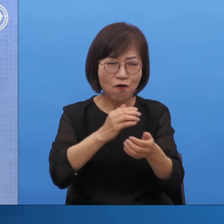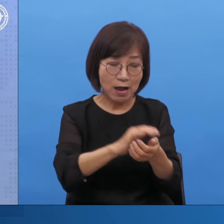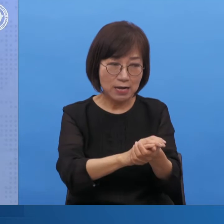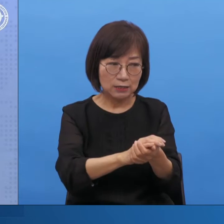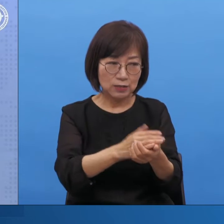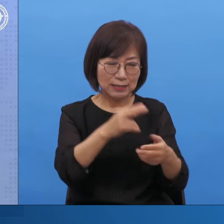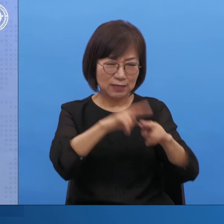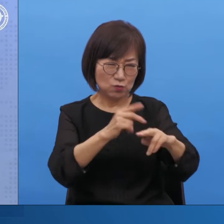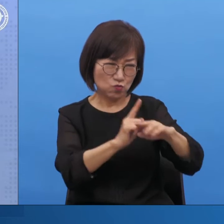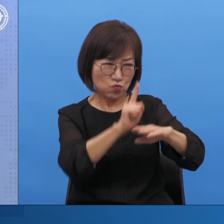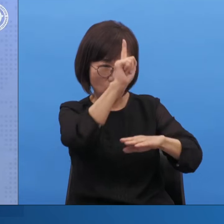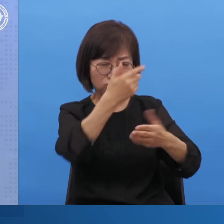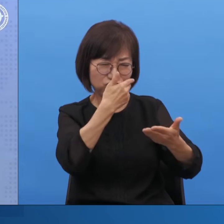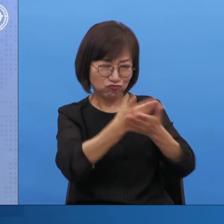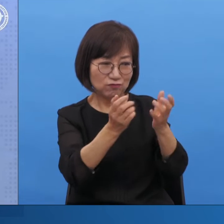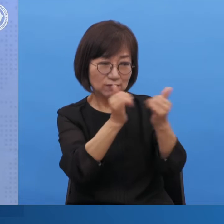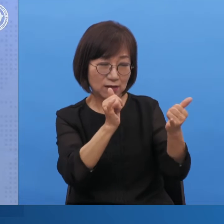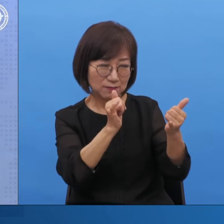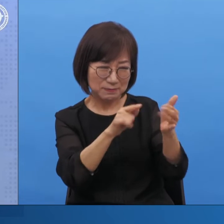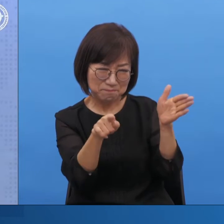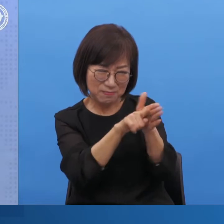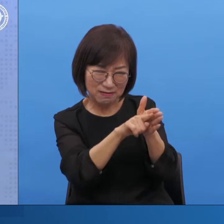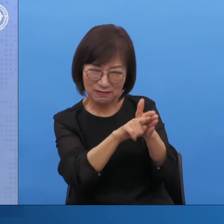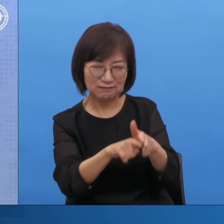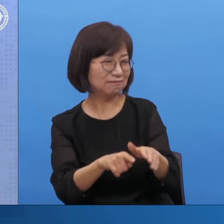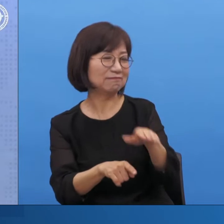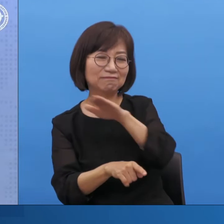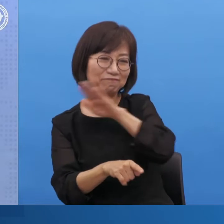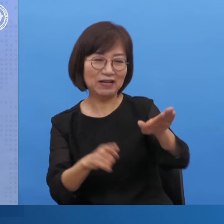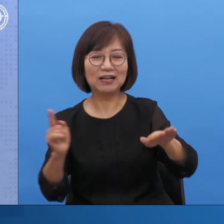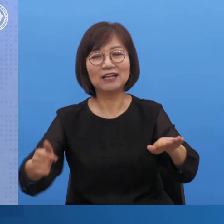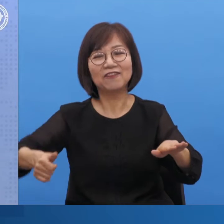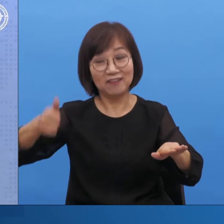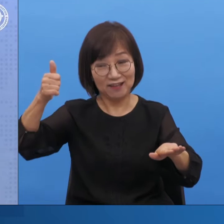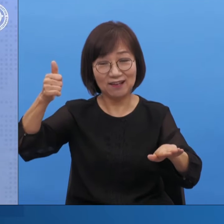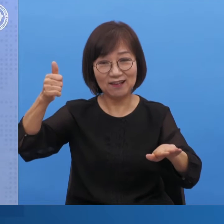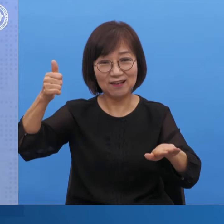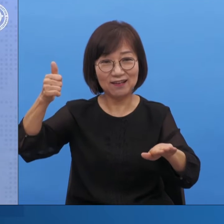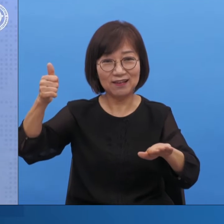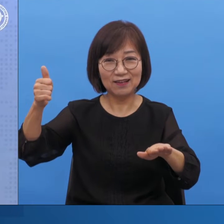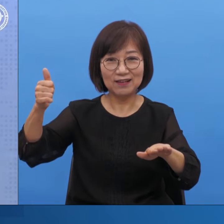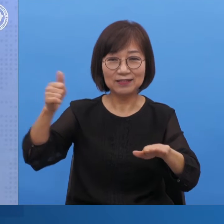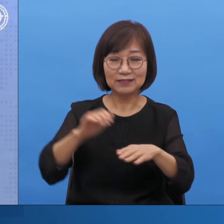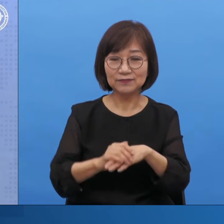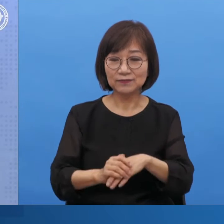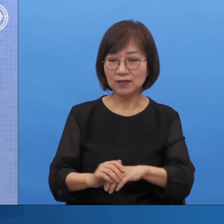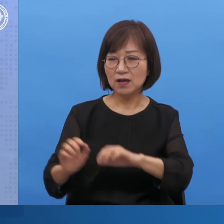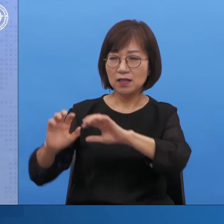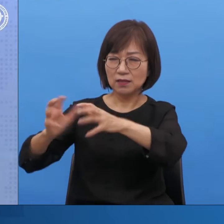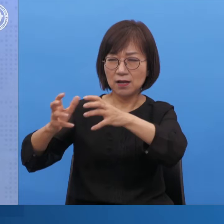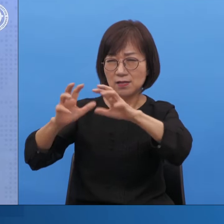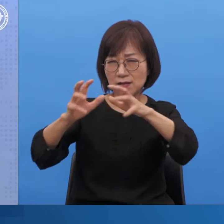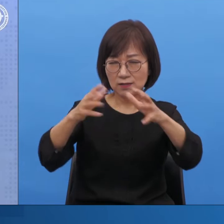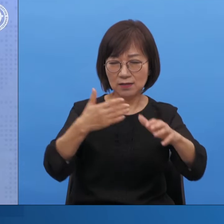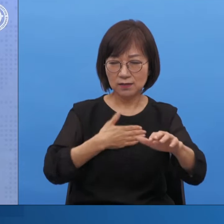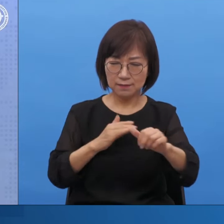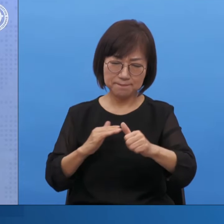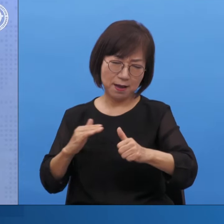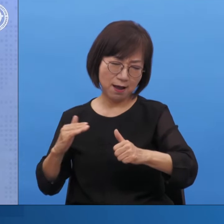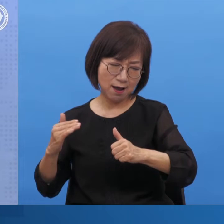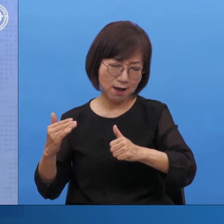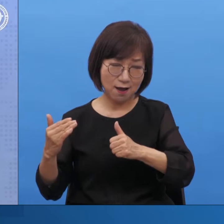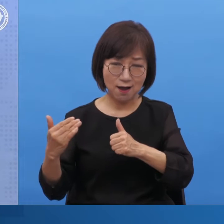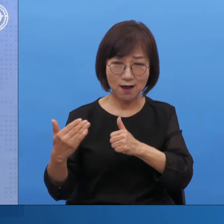것보다 낫도다. It is better to take refuge in the Lord than to trust in princes. 문 나라가 나를 에워쌌으니 내가